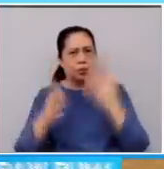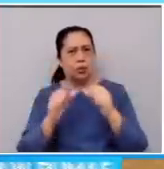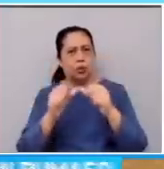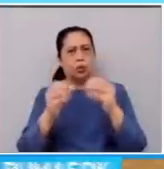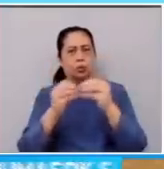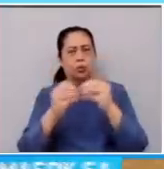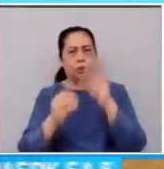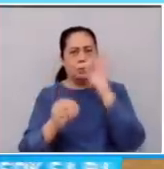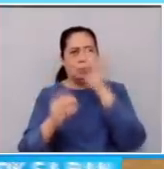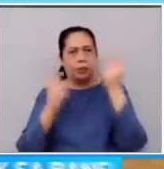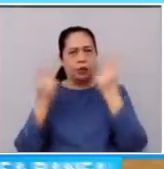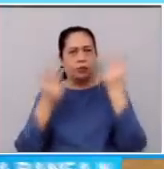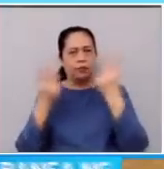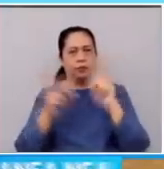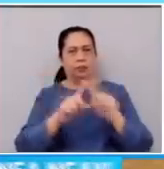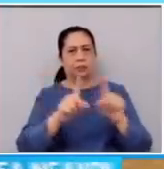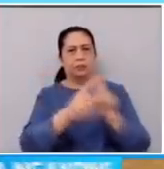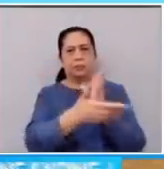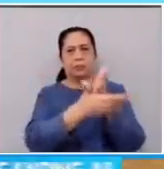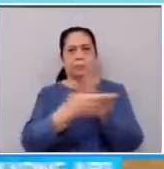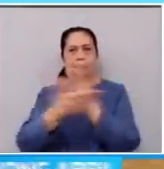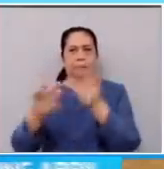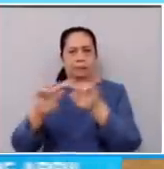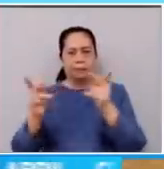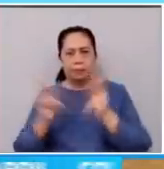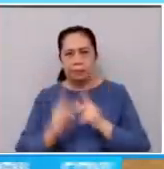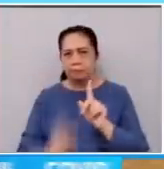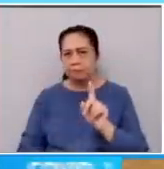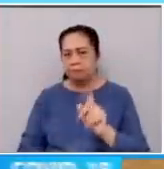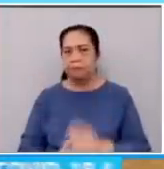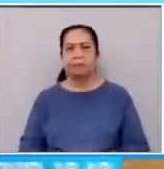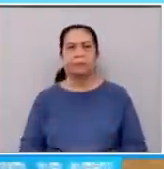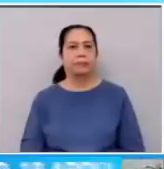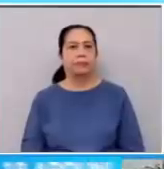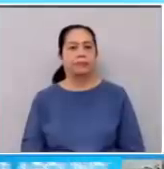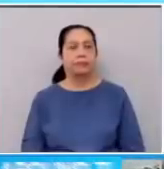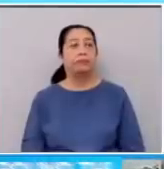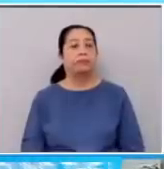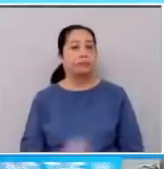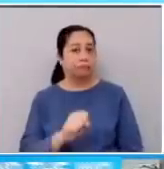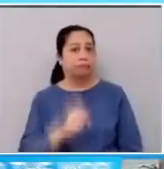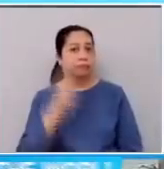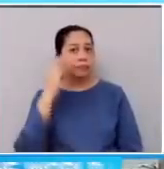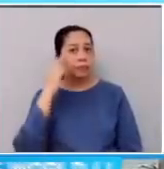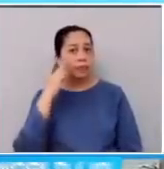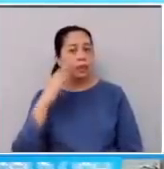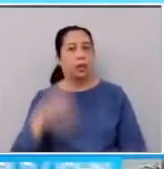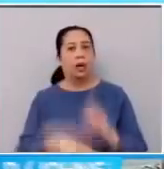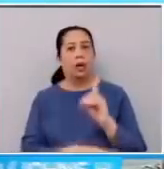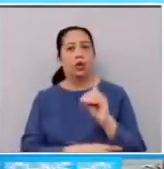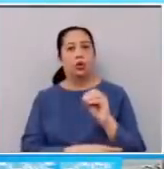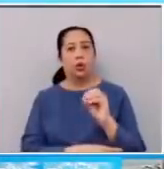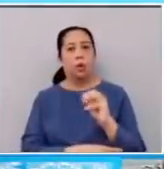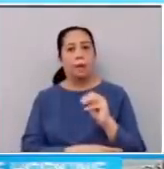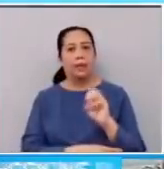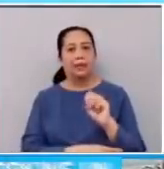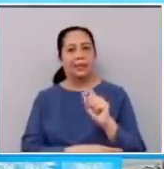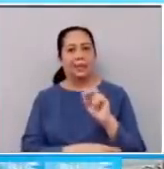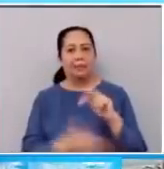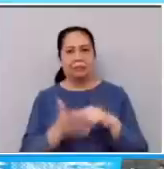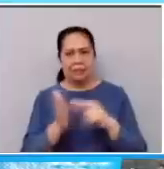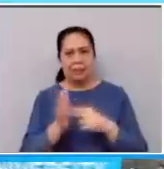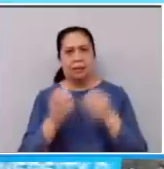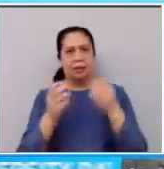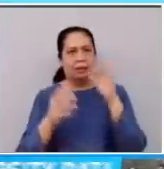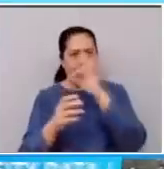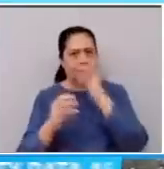turista na bumisita sa ating mga tourist destinations? Rafi, ang domestic tourist ang talaga yung pinakamaraming bumabiyahe